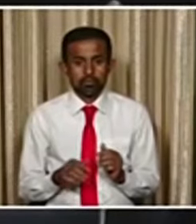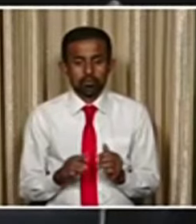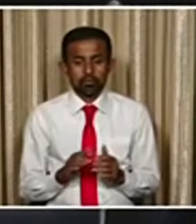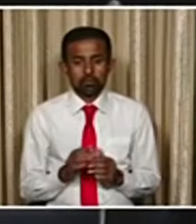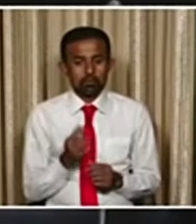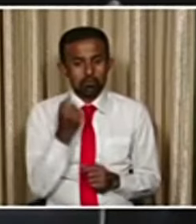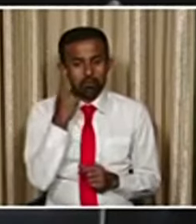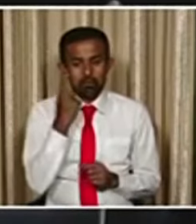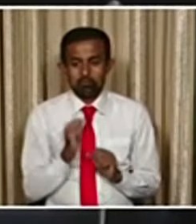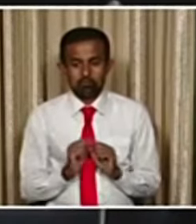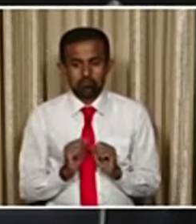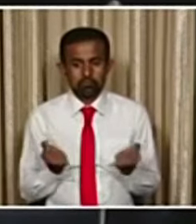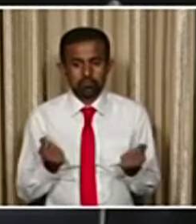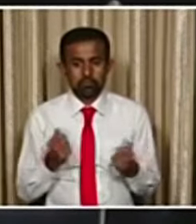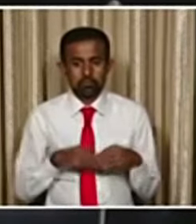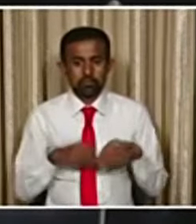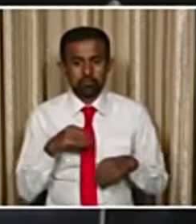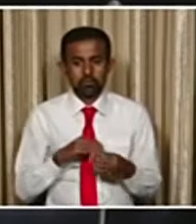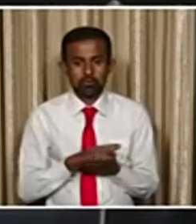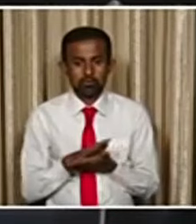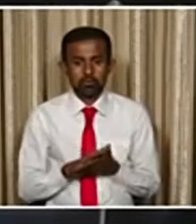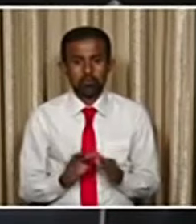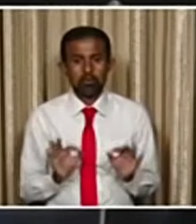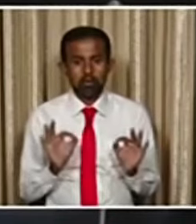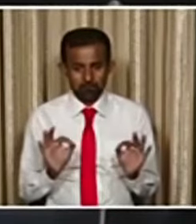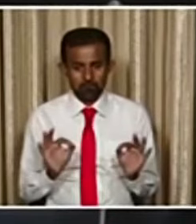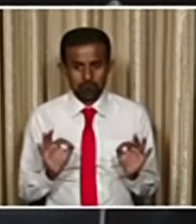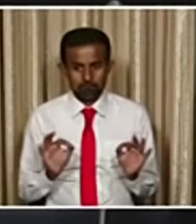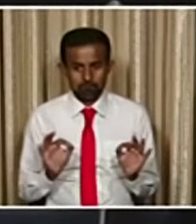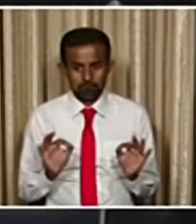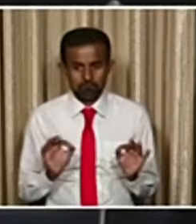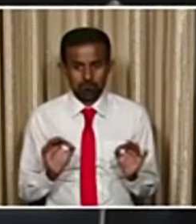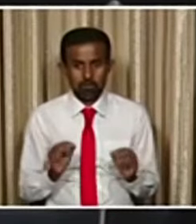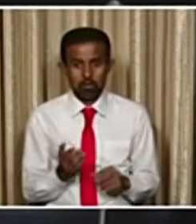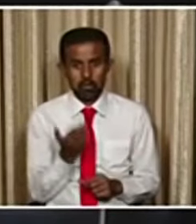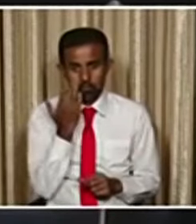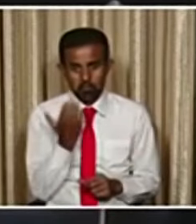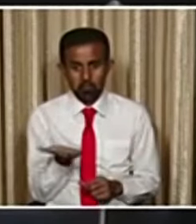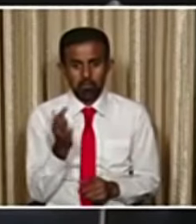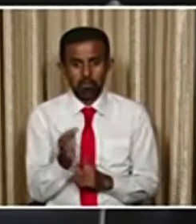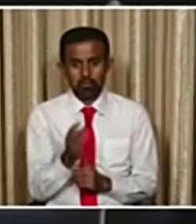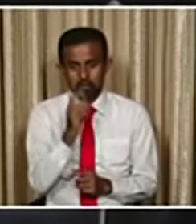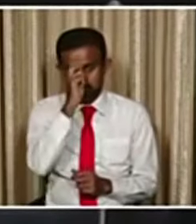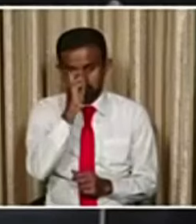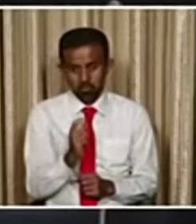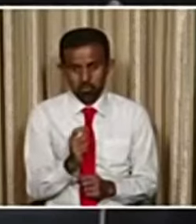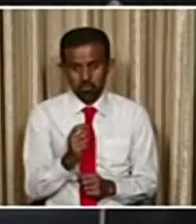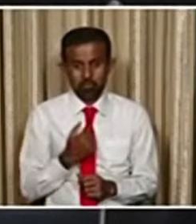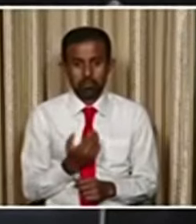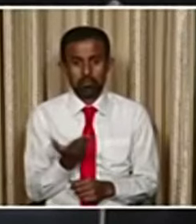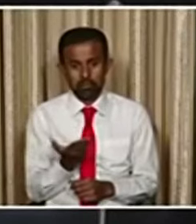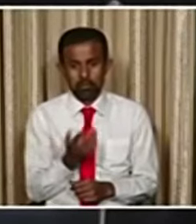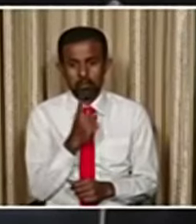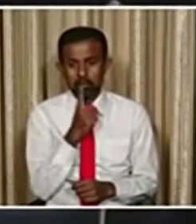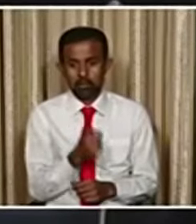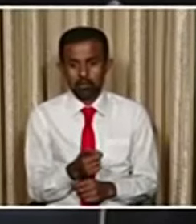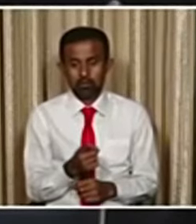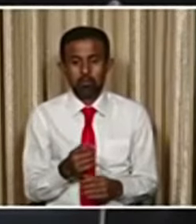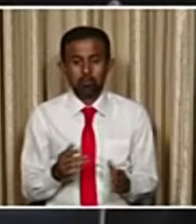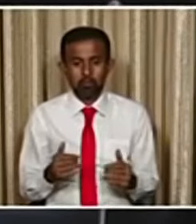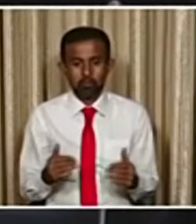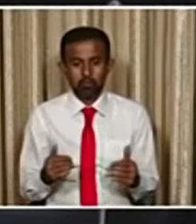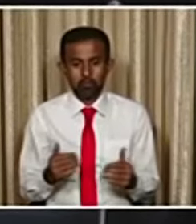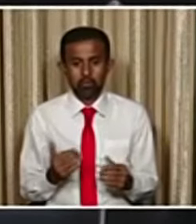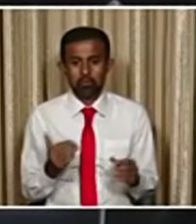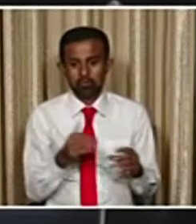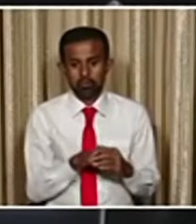කිසිම අදහසකුත් නැහැ. ඡන්දෙට අපි සූදානම් වෙලා ඉන්නෝ. ඒ ඡන්දෙට මුහුණ දෙන්න ජනාධිපතිතුමා අපි ඉල්ලා සිටිනවා එතුමා